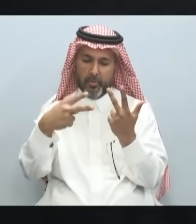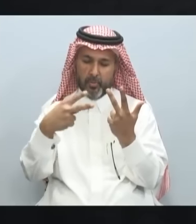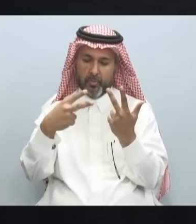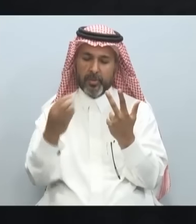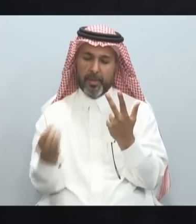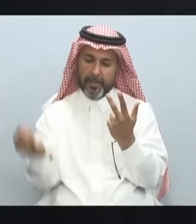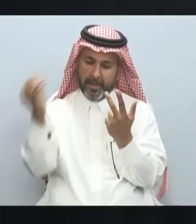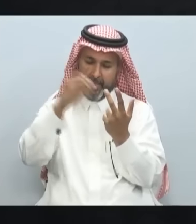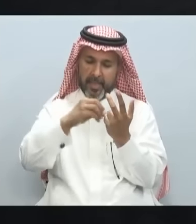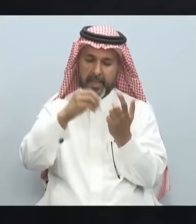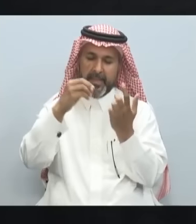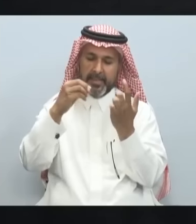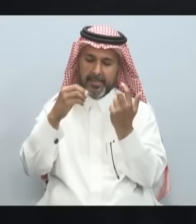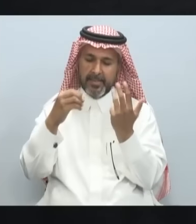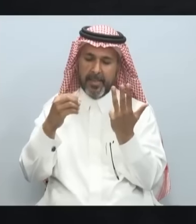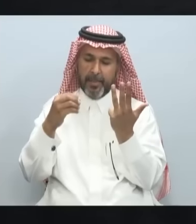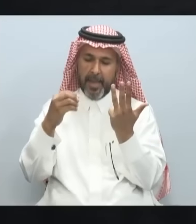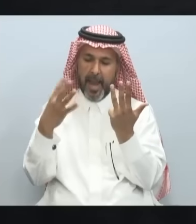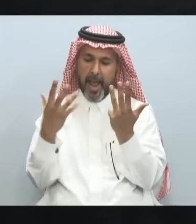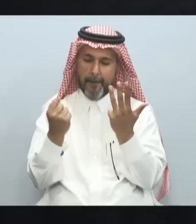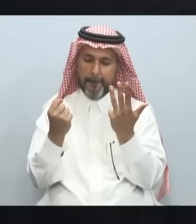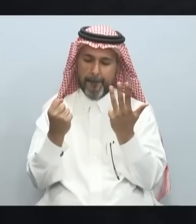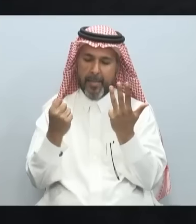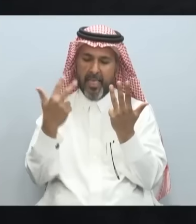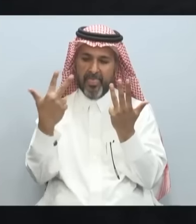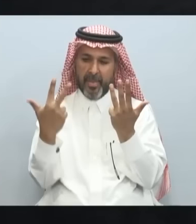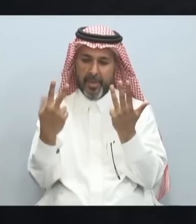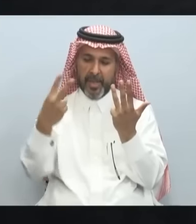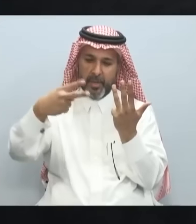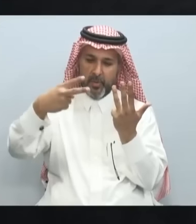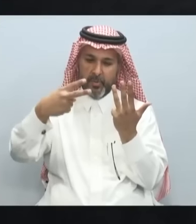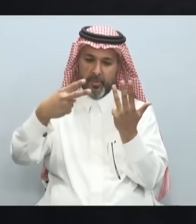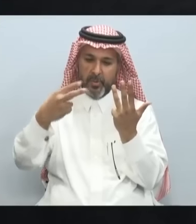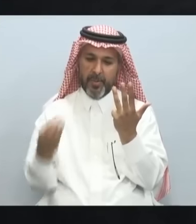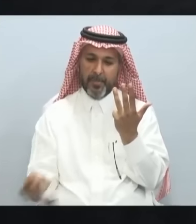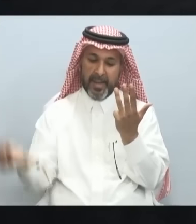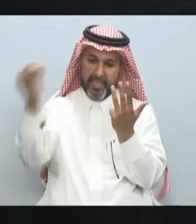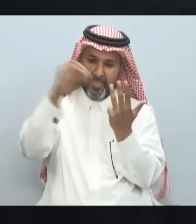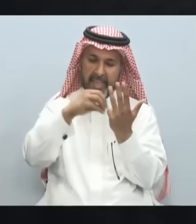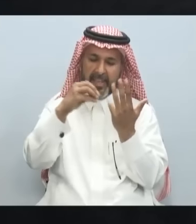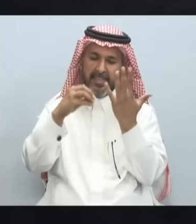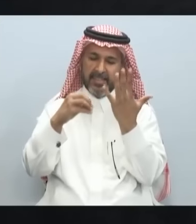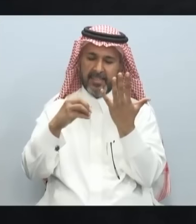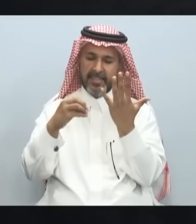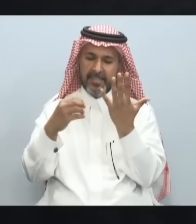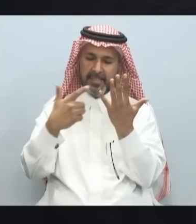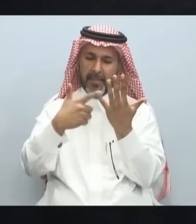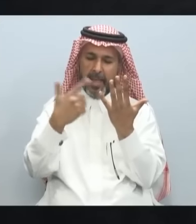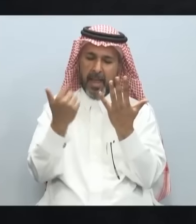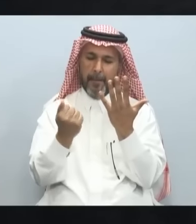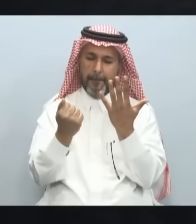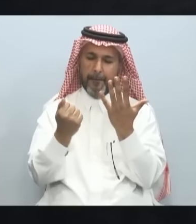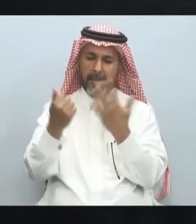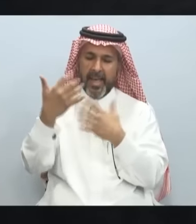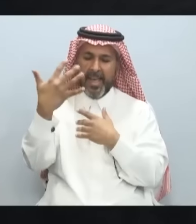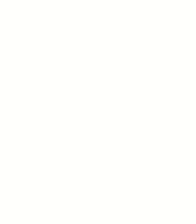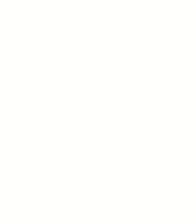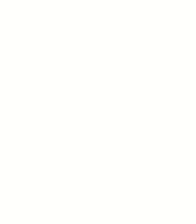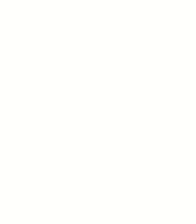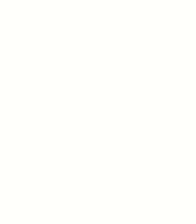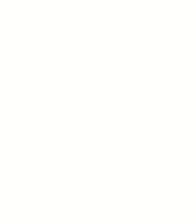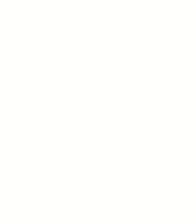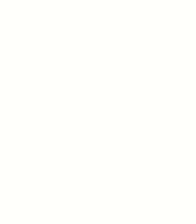اقوم بضرب العدد سبعه في واحد ومن ثم في اثنان في ثلاثه في اربعه في خمسه صح ولا لابطال